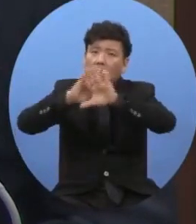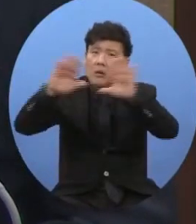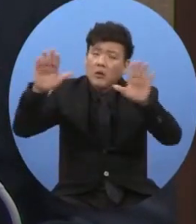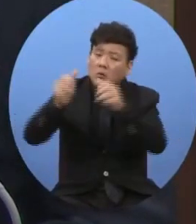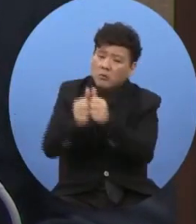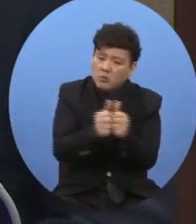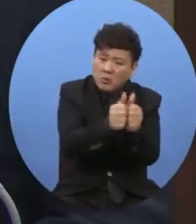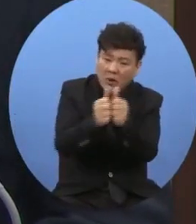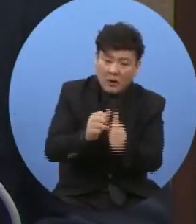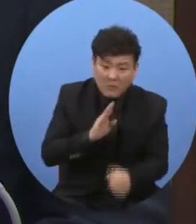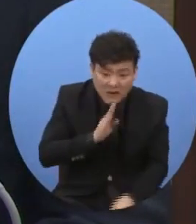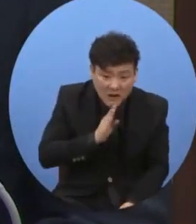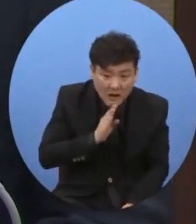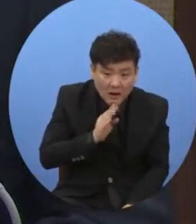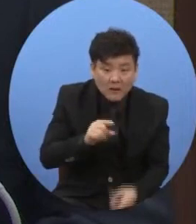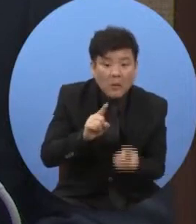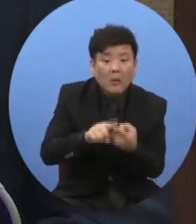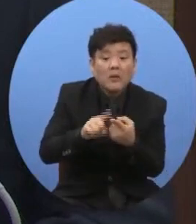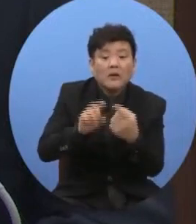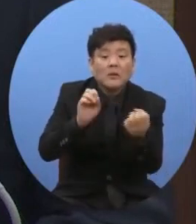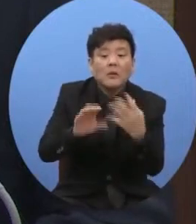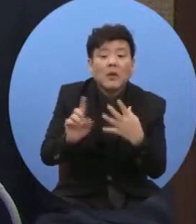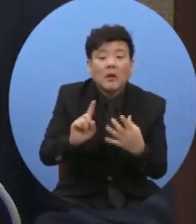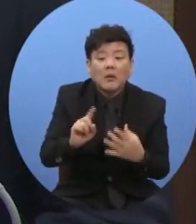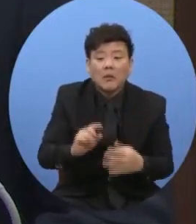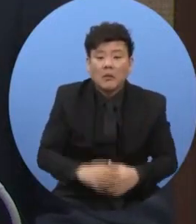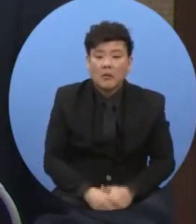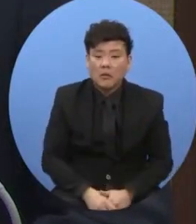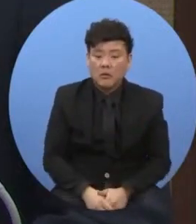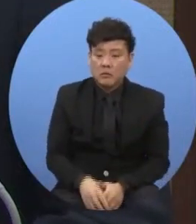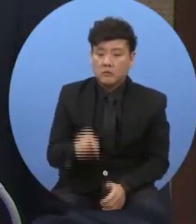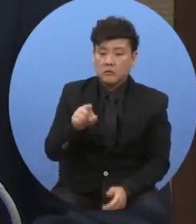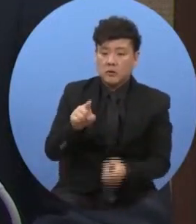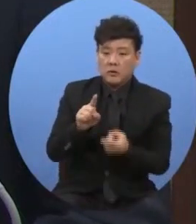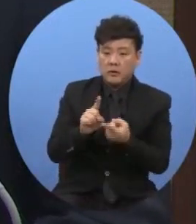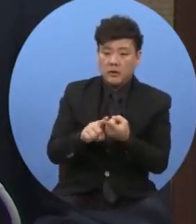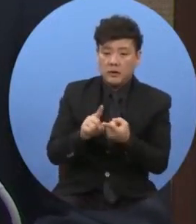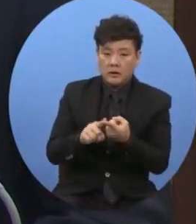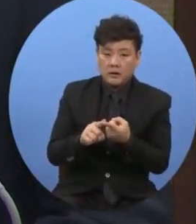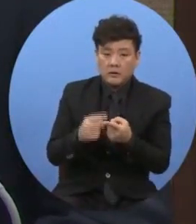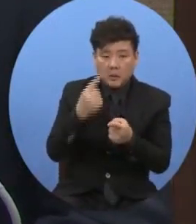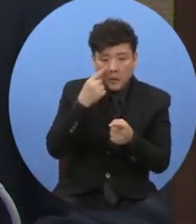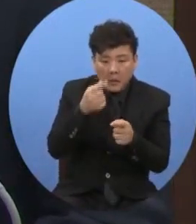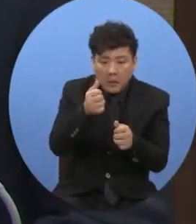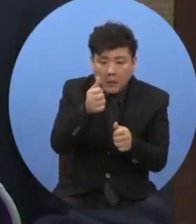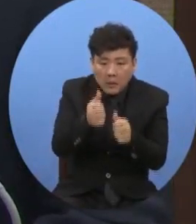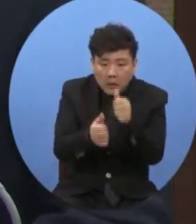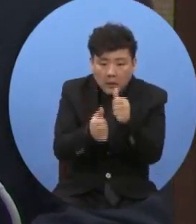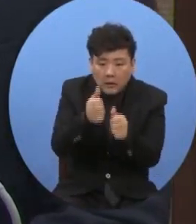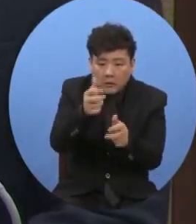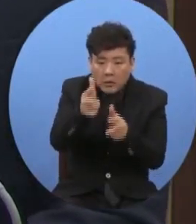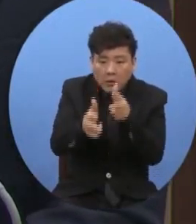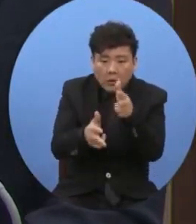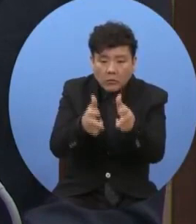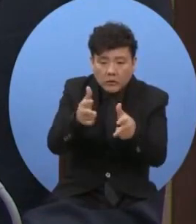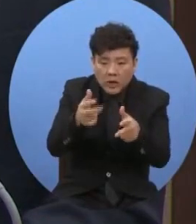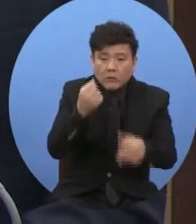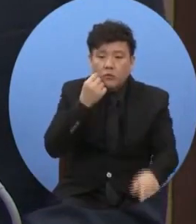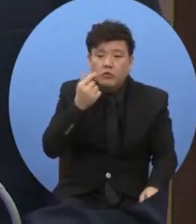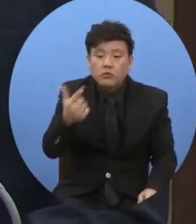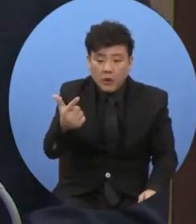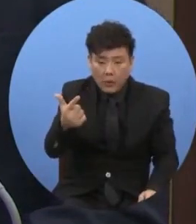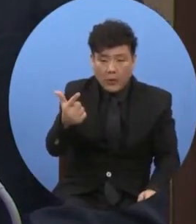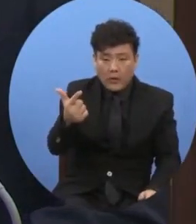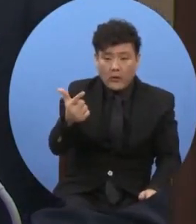지적도 나와요. 이 지점에 대해서는 어떻게 답변하시겠어요? 그건 이제 한 시범사업 기간을 올 상반기까지로 설정을 했습니다.